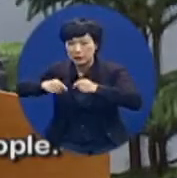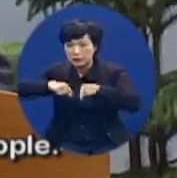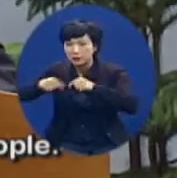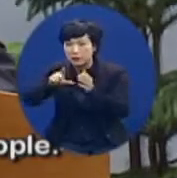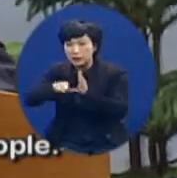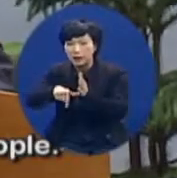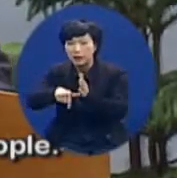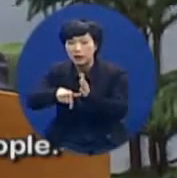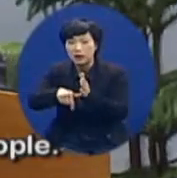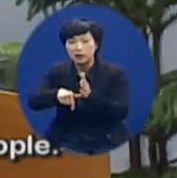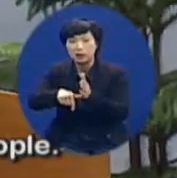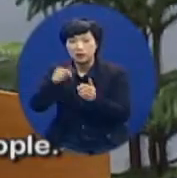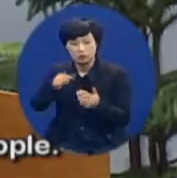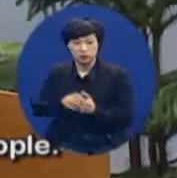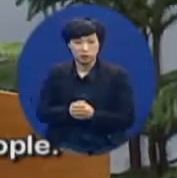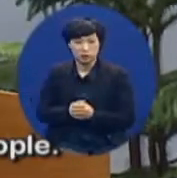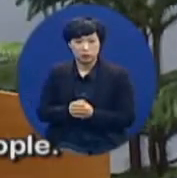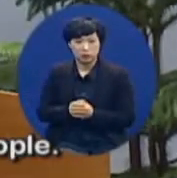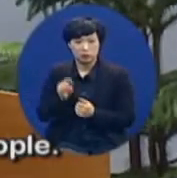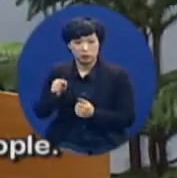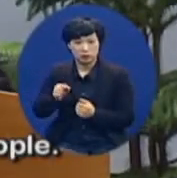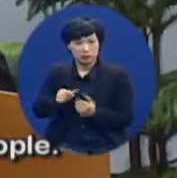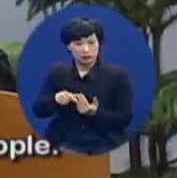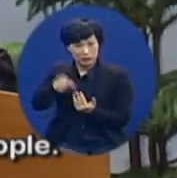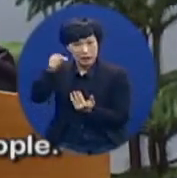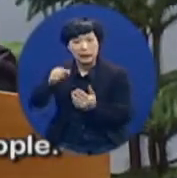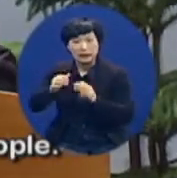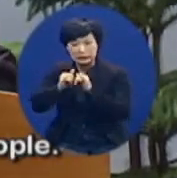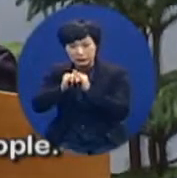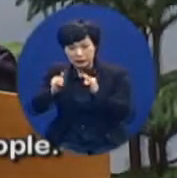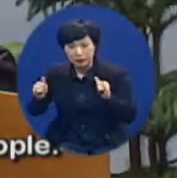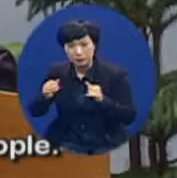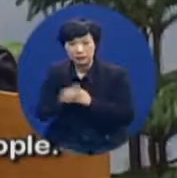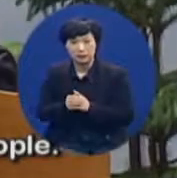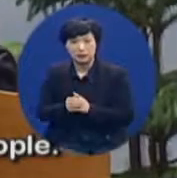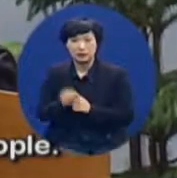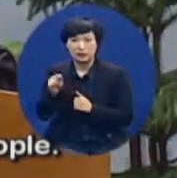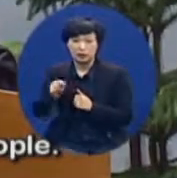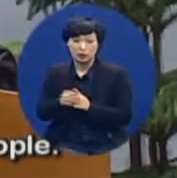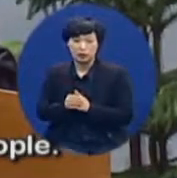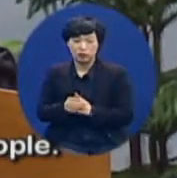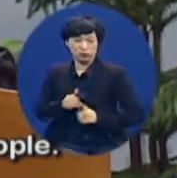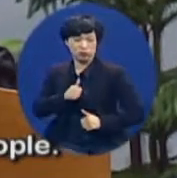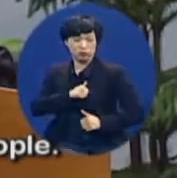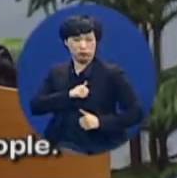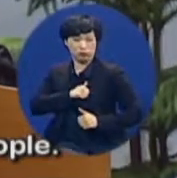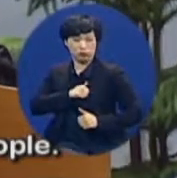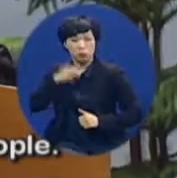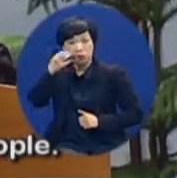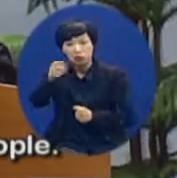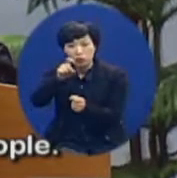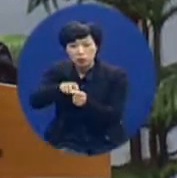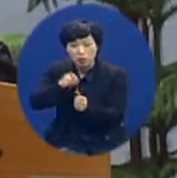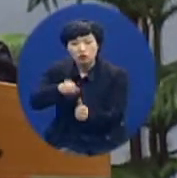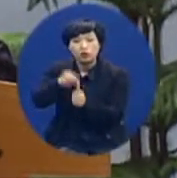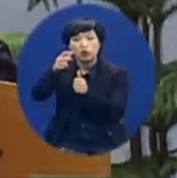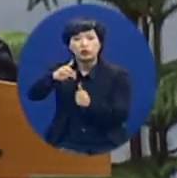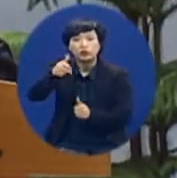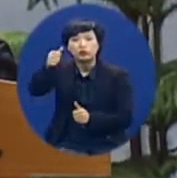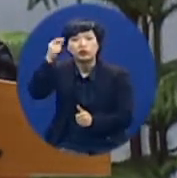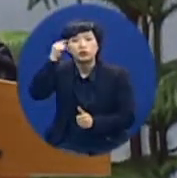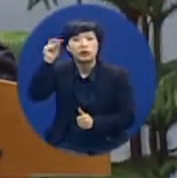그런 위대한 선민의 민족에 웅장한 우월감을 주러온 그런 메시아로